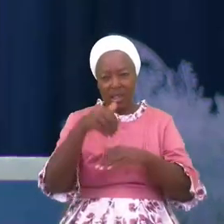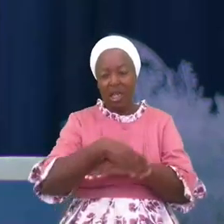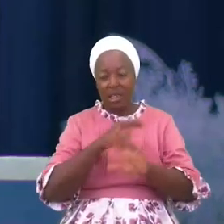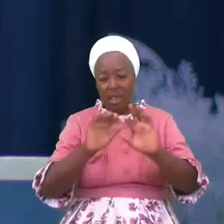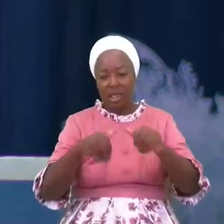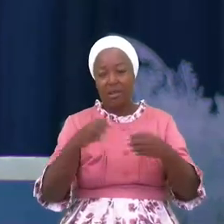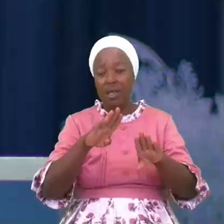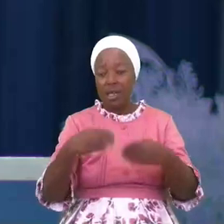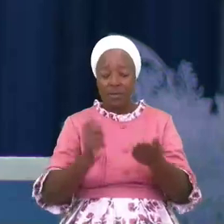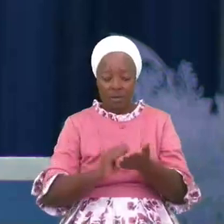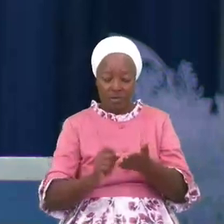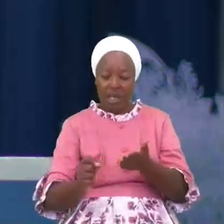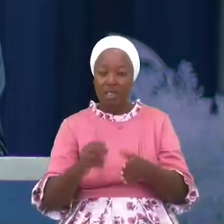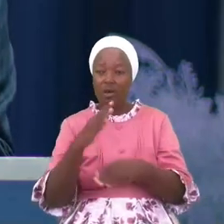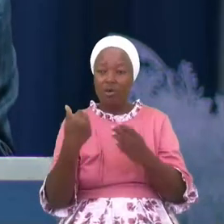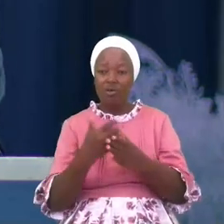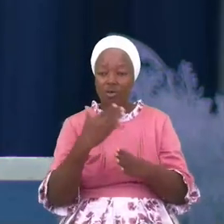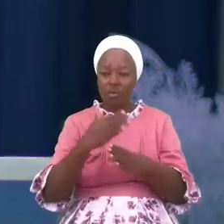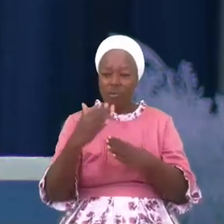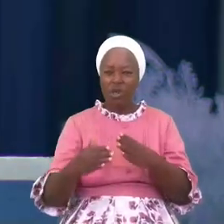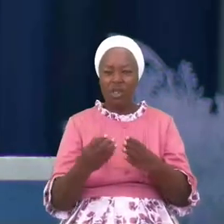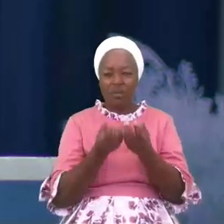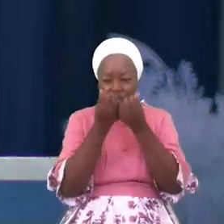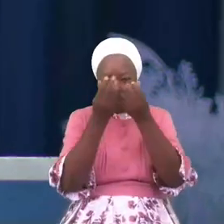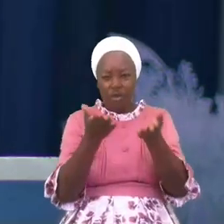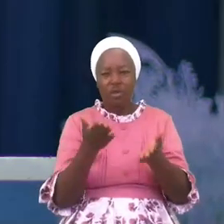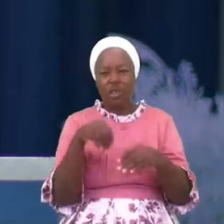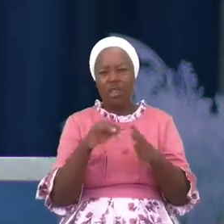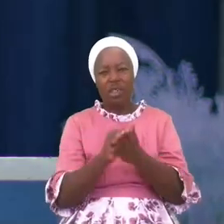Quand vous donnez les informations correctes.